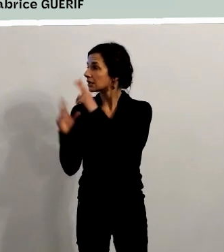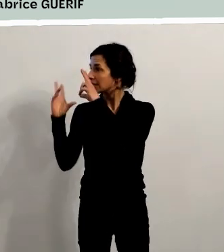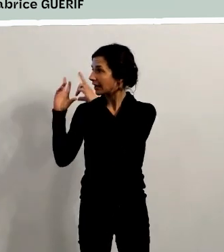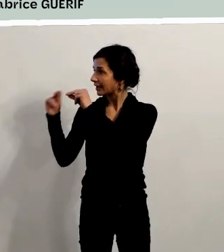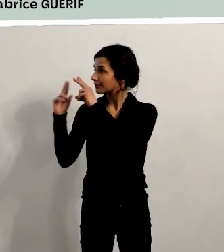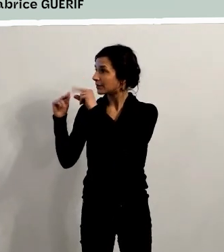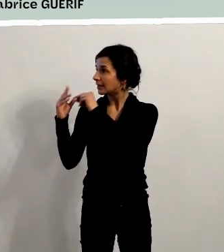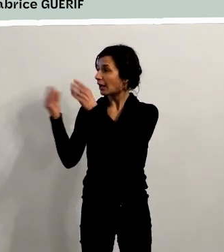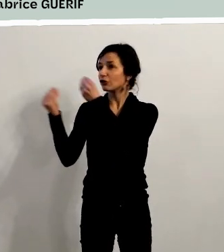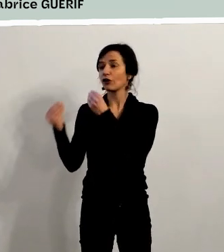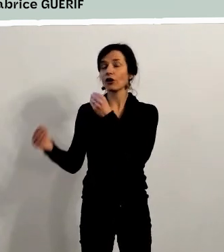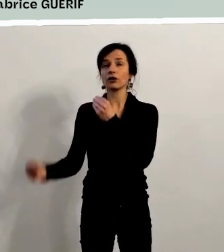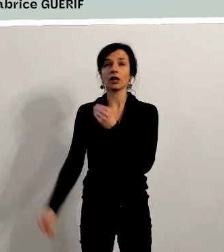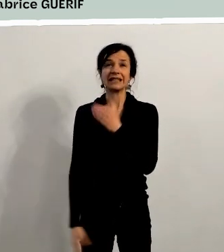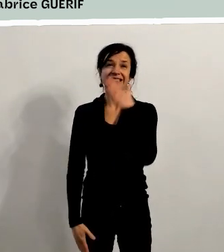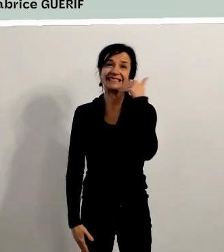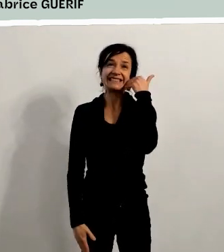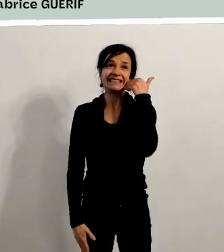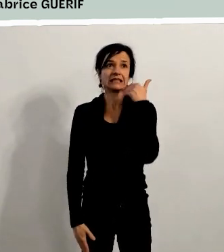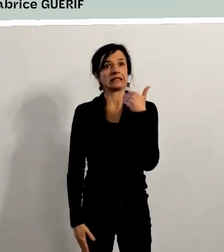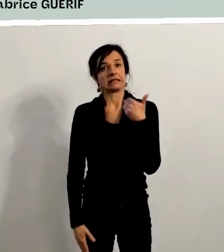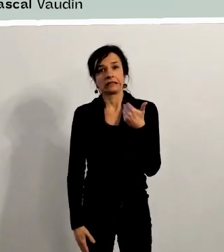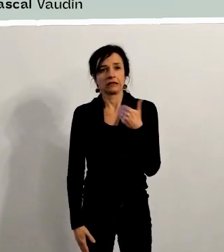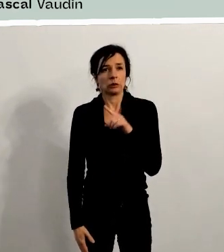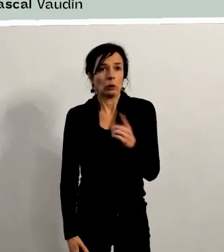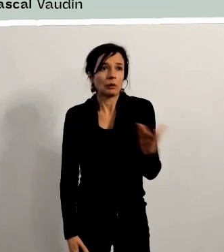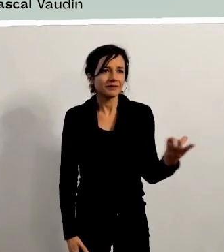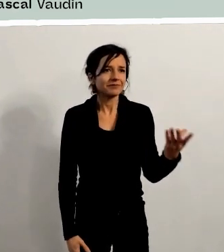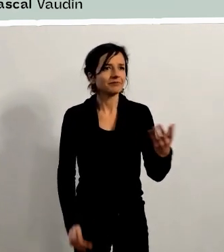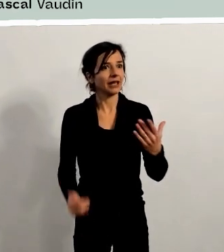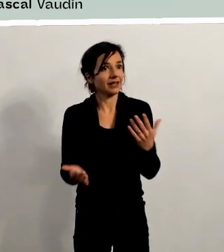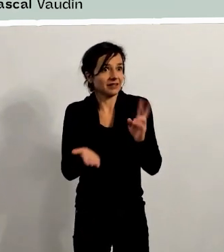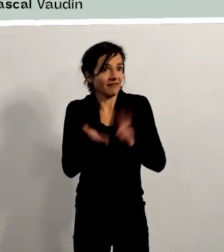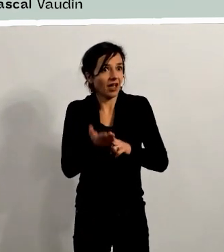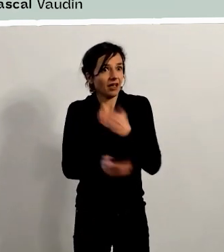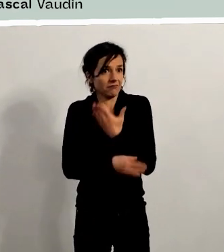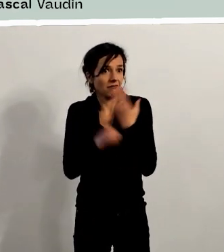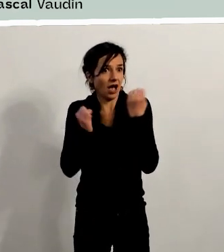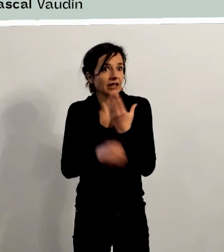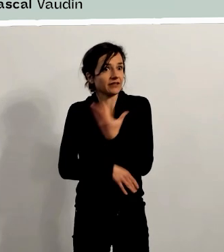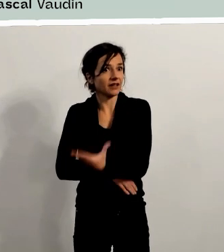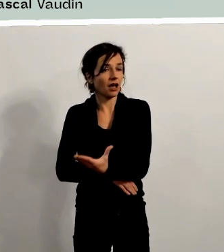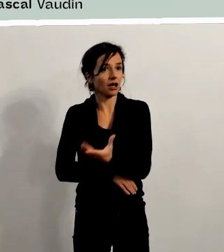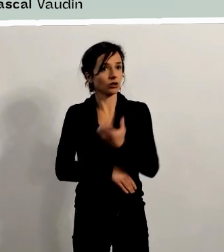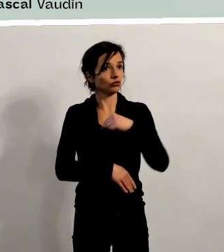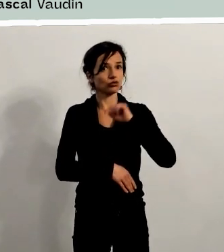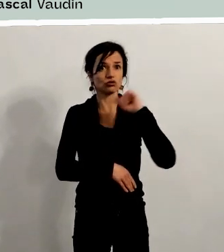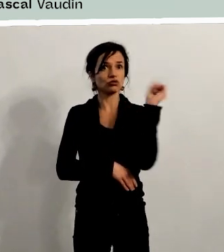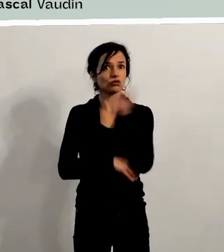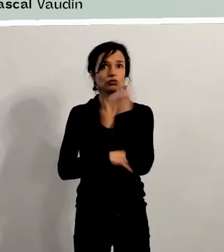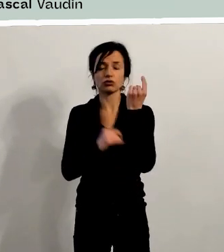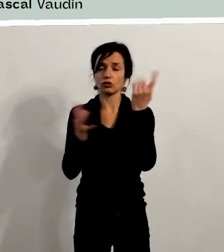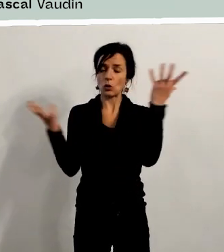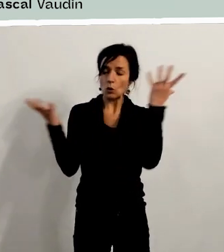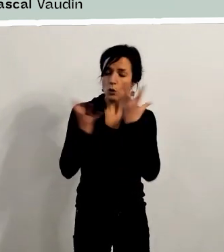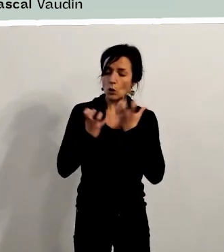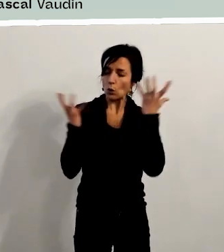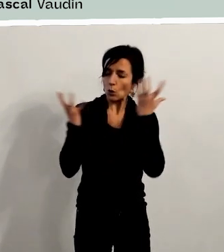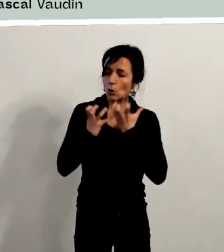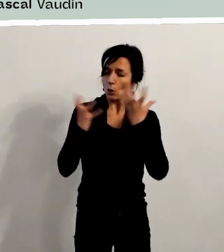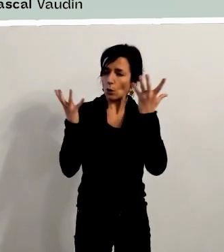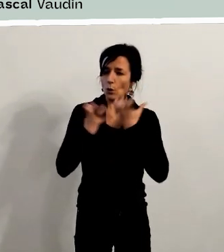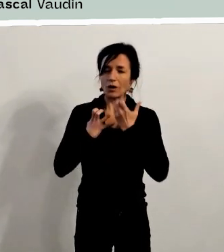peu reluisant, mais c'est une réalité. Hein. On est fortement exposé, on est imprégné et les effets sont là, sont